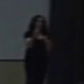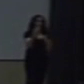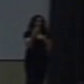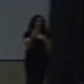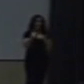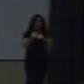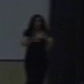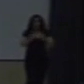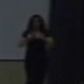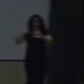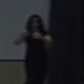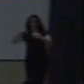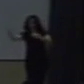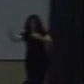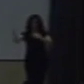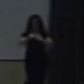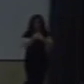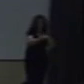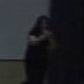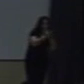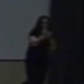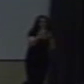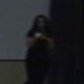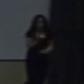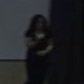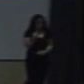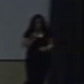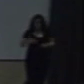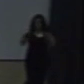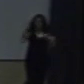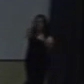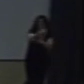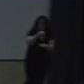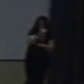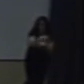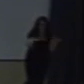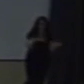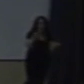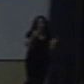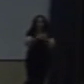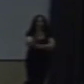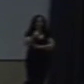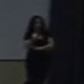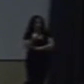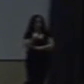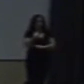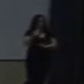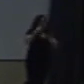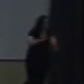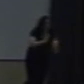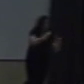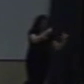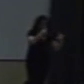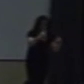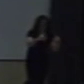vaig haver de fer tot jo i n'estic prou orgullós de la feina feta. Aquest equilibri entre ser especialistes d'alguna cosa i alhora dominar diferents tasques